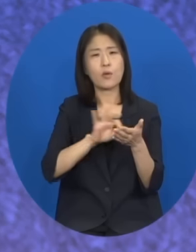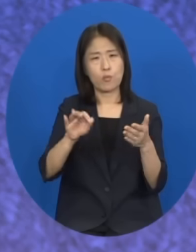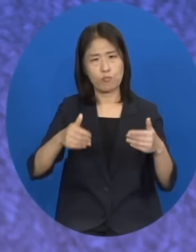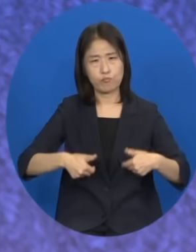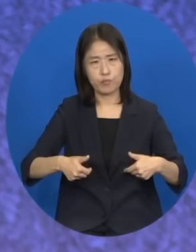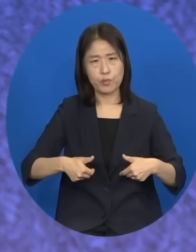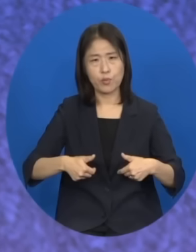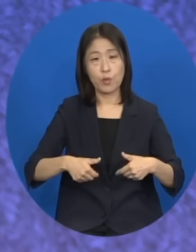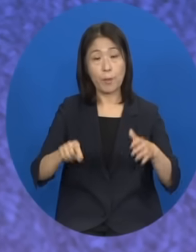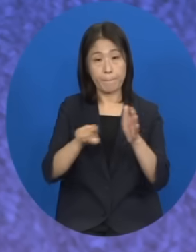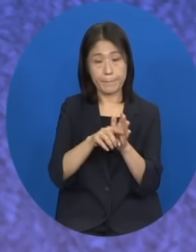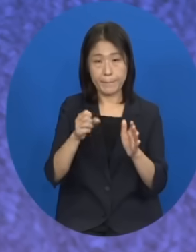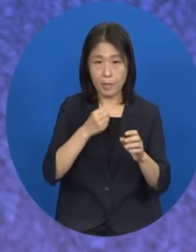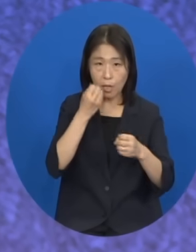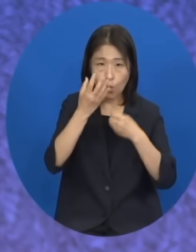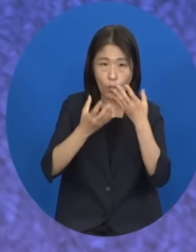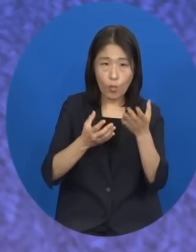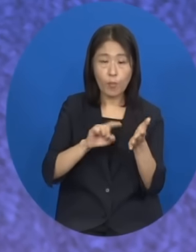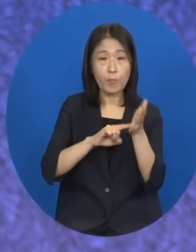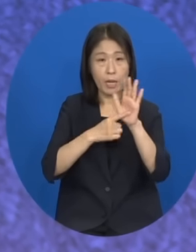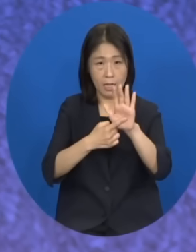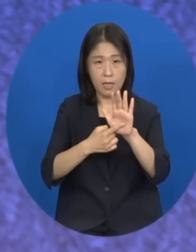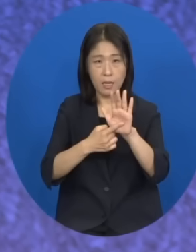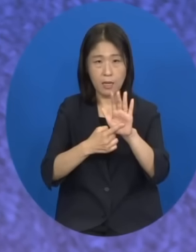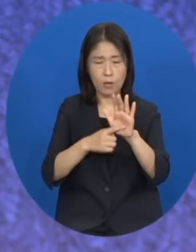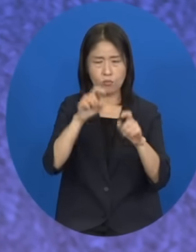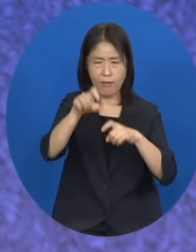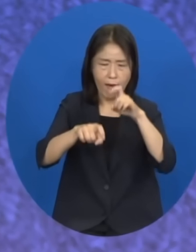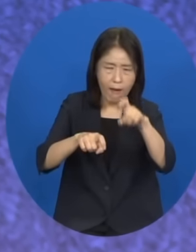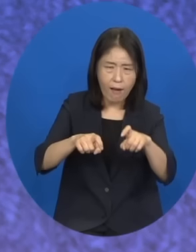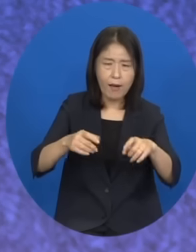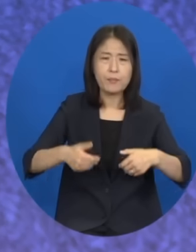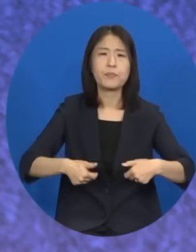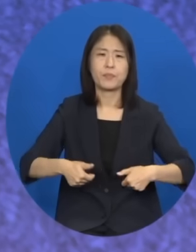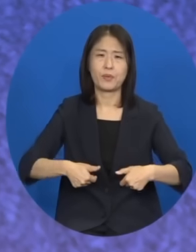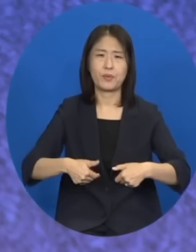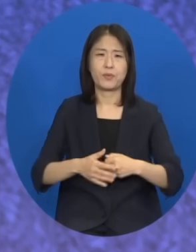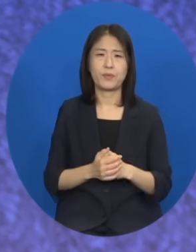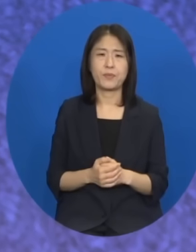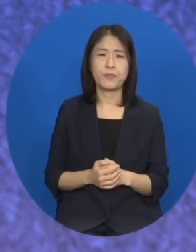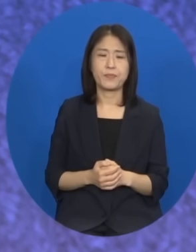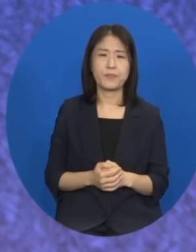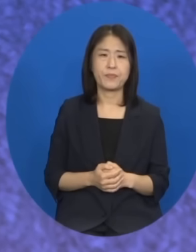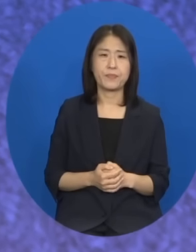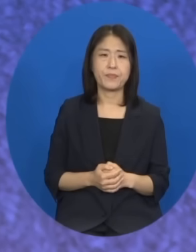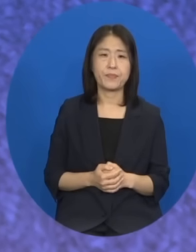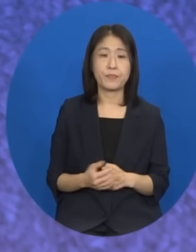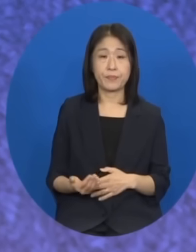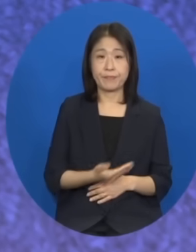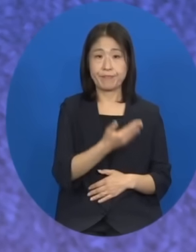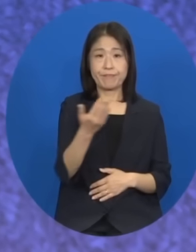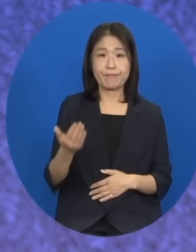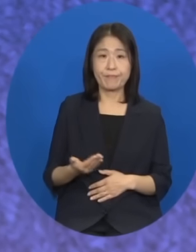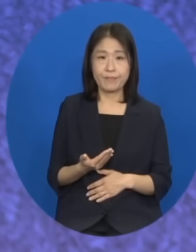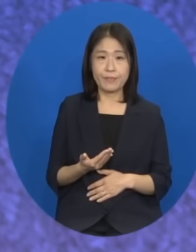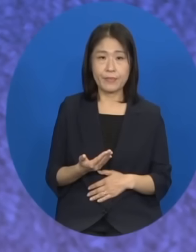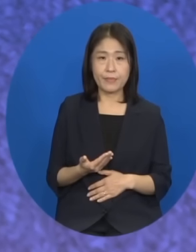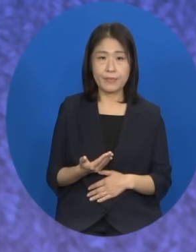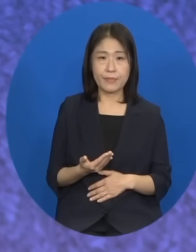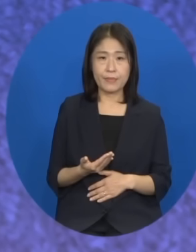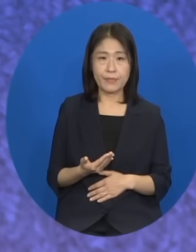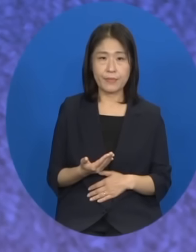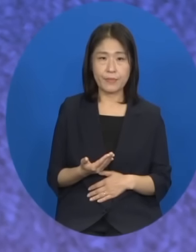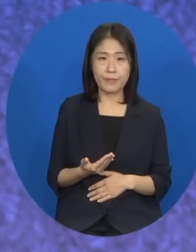믿음으로 고백하고 믿음으로 반응하고 나가야 된다니까요. 그러면 여러분에게 있었던 믿음이 아닌